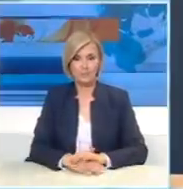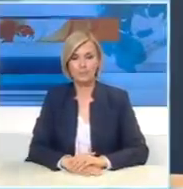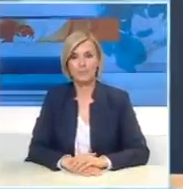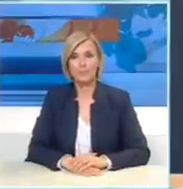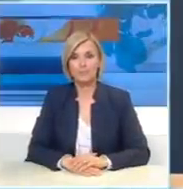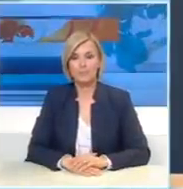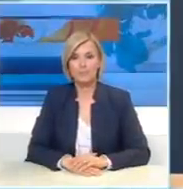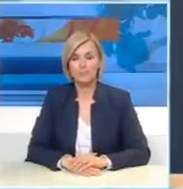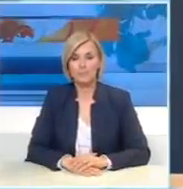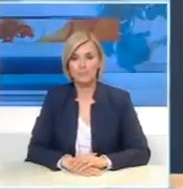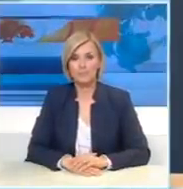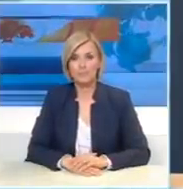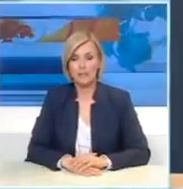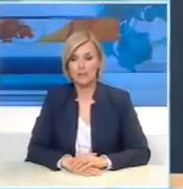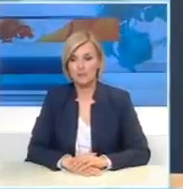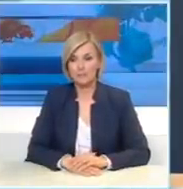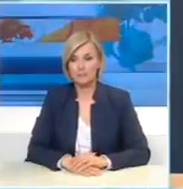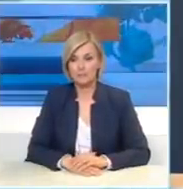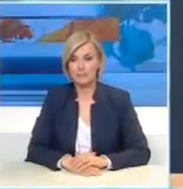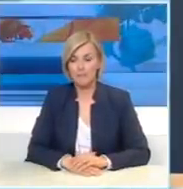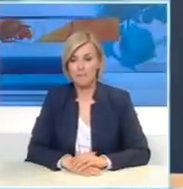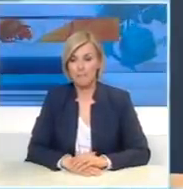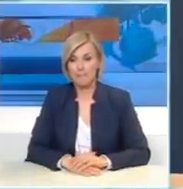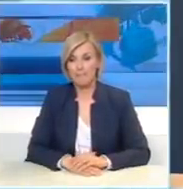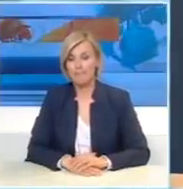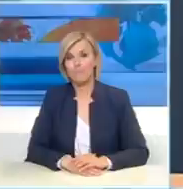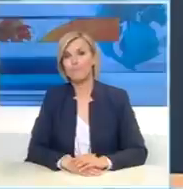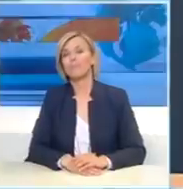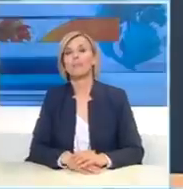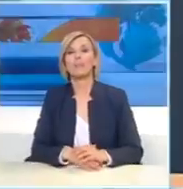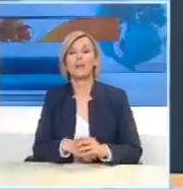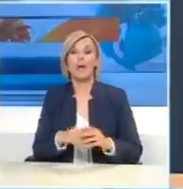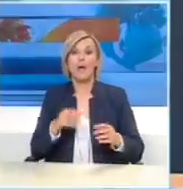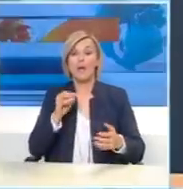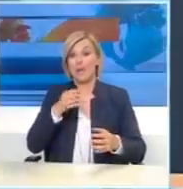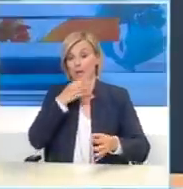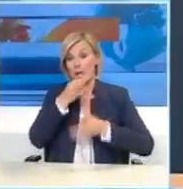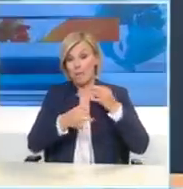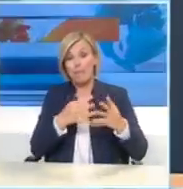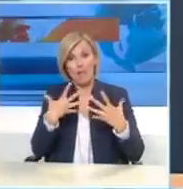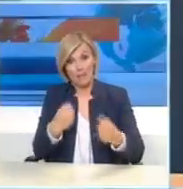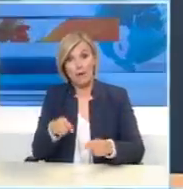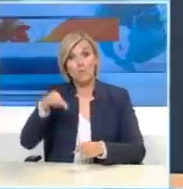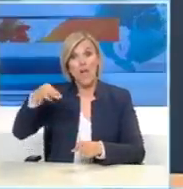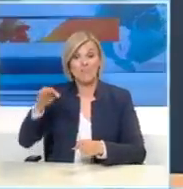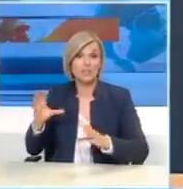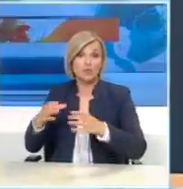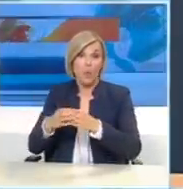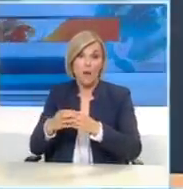ιδιαίτερα, και αυτό δεν καθόλου βάζει στο περιθώριο τις ομάδες που ελέγχαμε μέχρι τώρα. Αυτές εξακολουθούν να